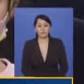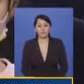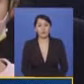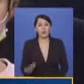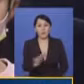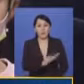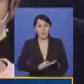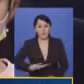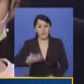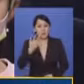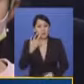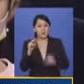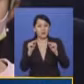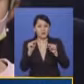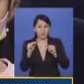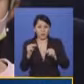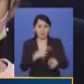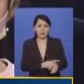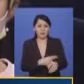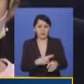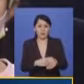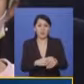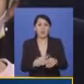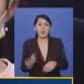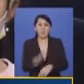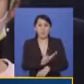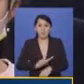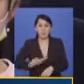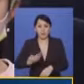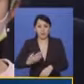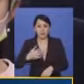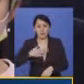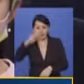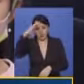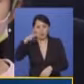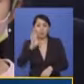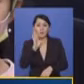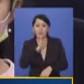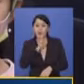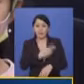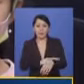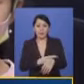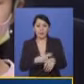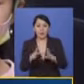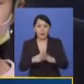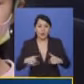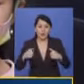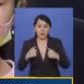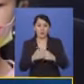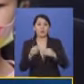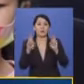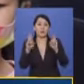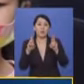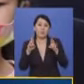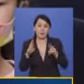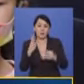Біз әрқашан адалдық пен әділдік қағидаларын ұстанамыз. Осылай бізді менің ата-анам тәрбиеледі. Отбасымыздағы адамға да бұл принциптерді